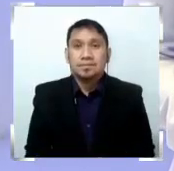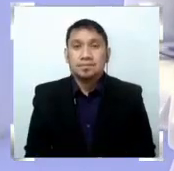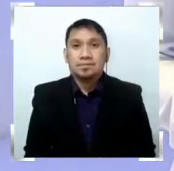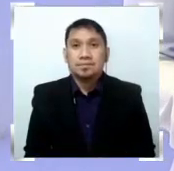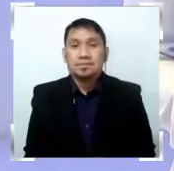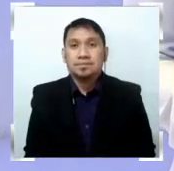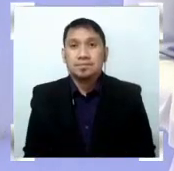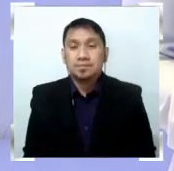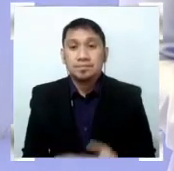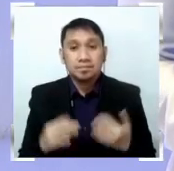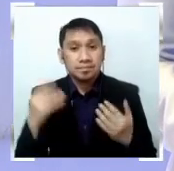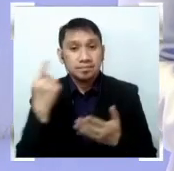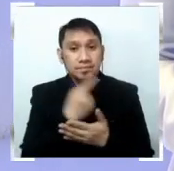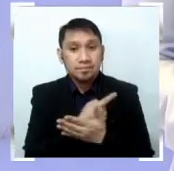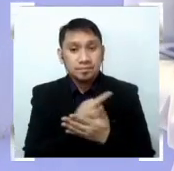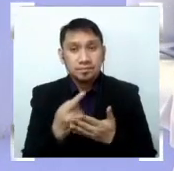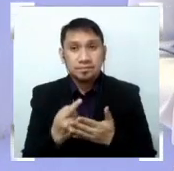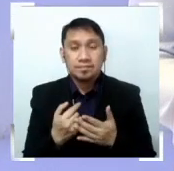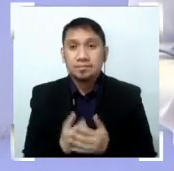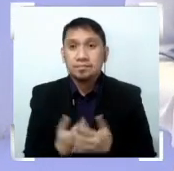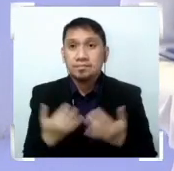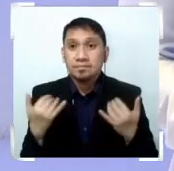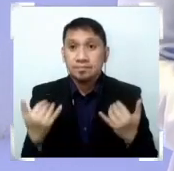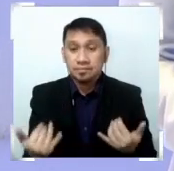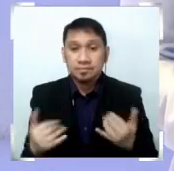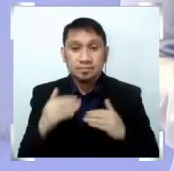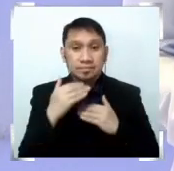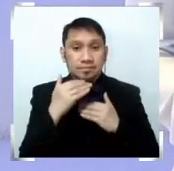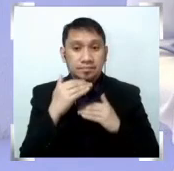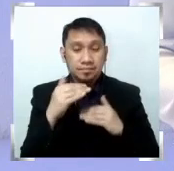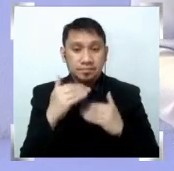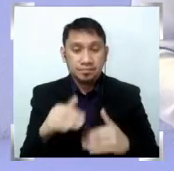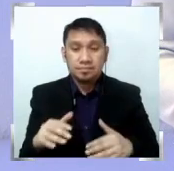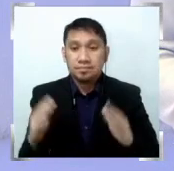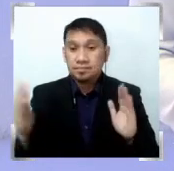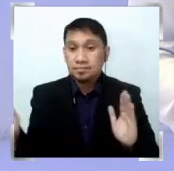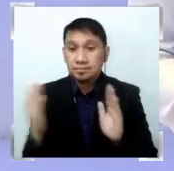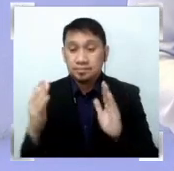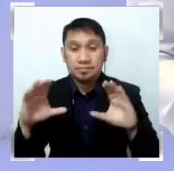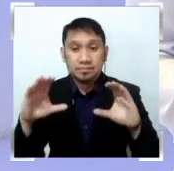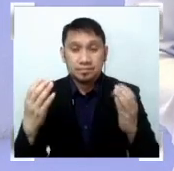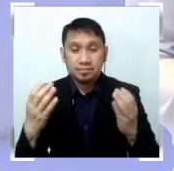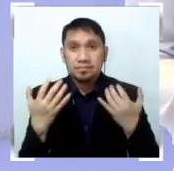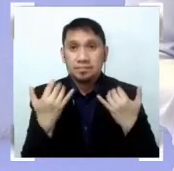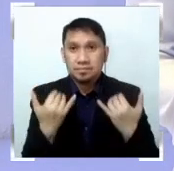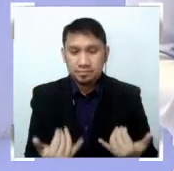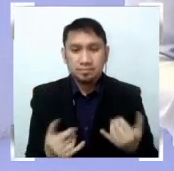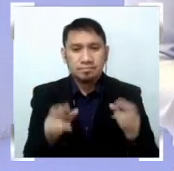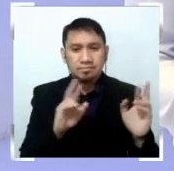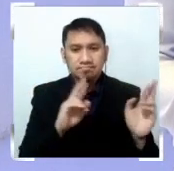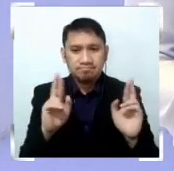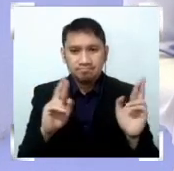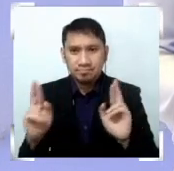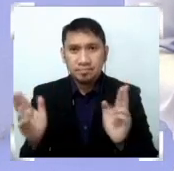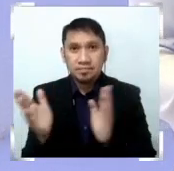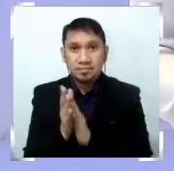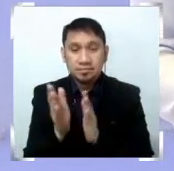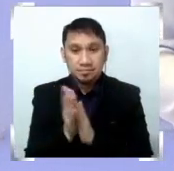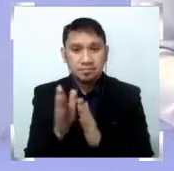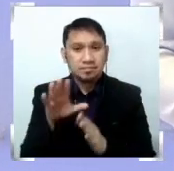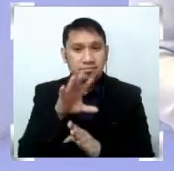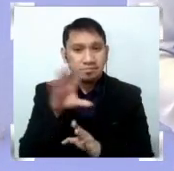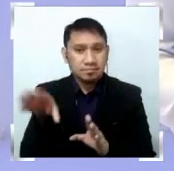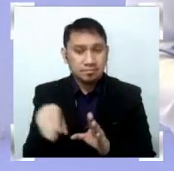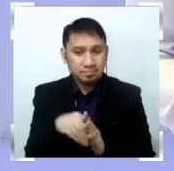Isang linggo bago ang pilot implementation ng limited face-to-face classes, sub-sub na sa paghanda ang ilang eskwelahang kasali rito.